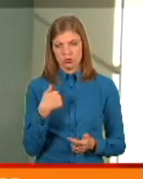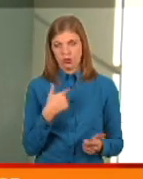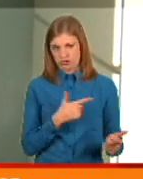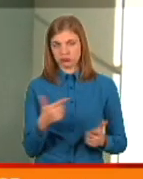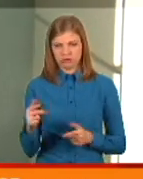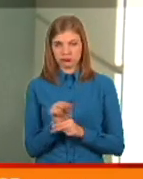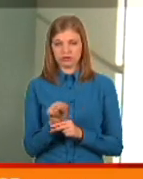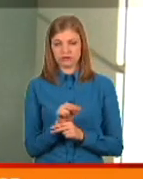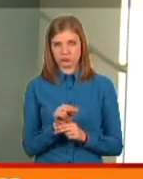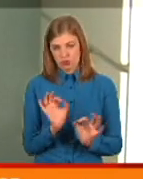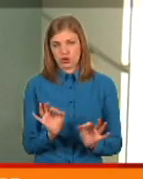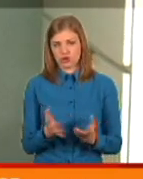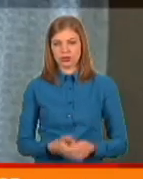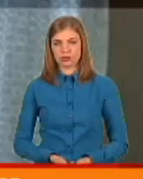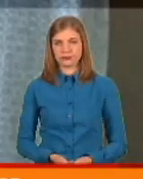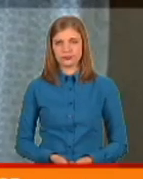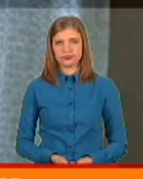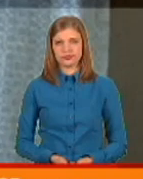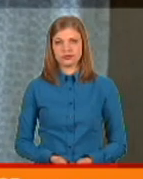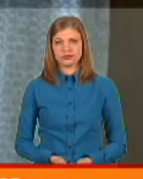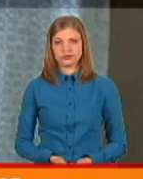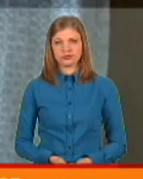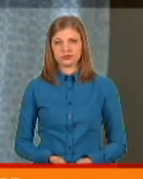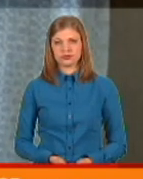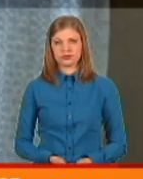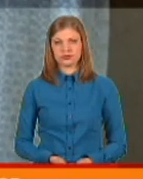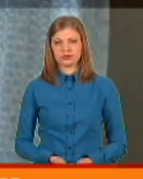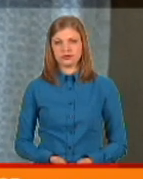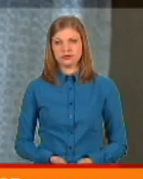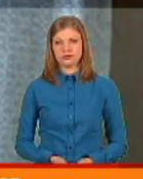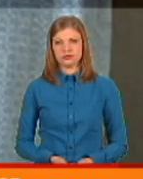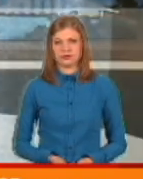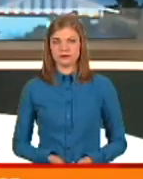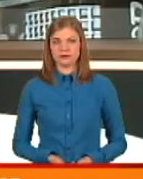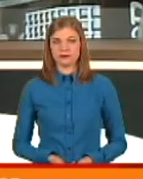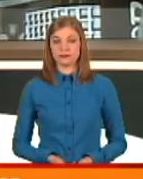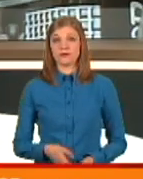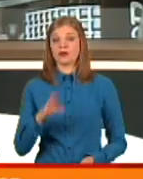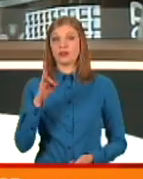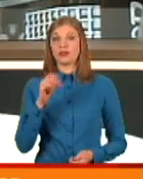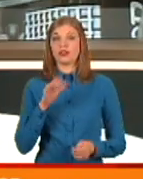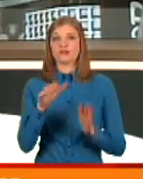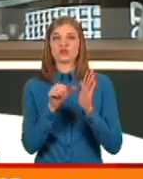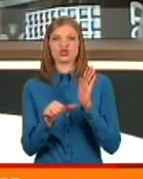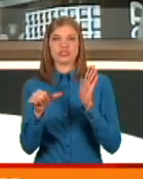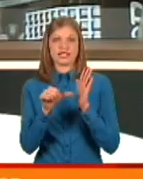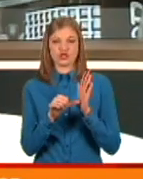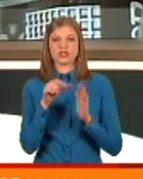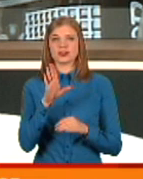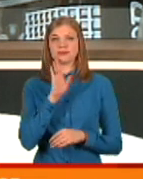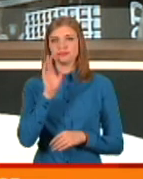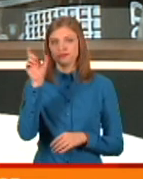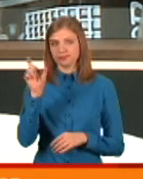так, да. Звісно. Анастасія Кожушко, Євген Рапенько, програма «Вікна СТБ». На подіум у 66